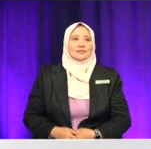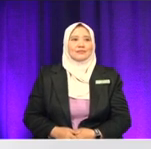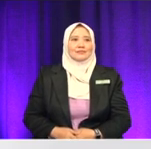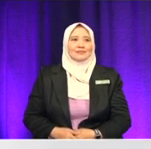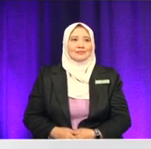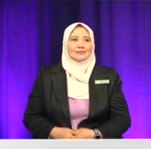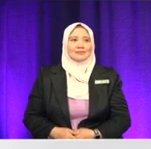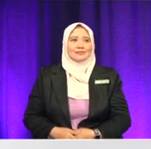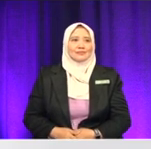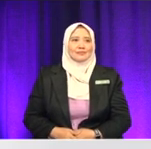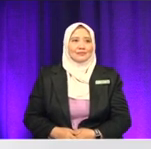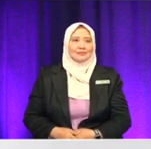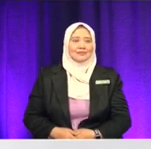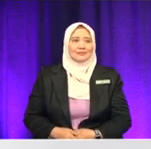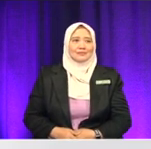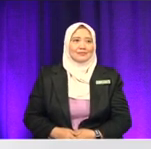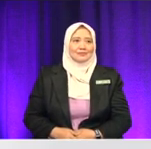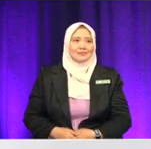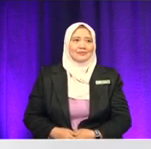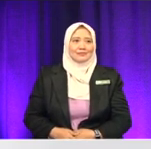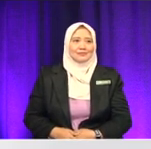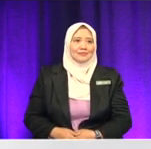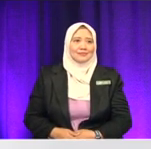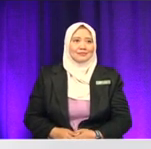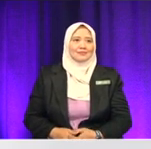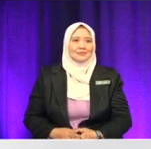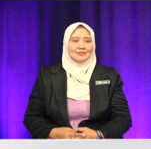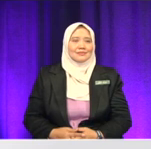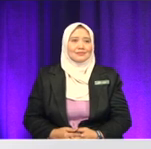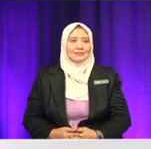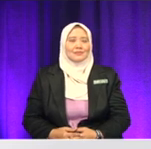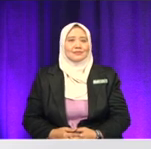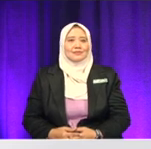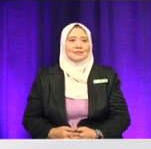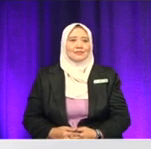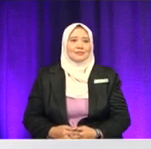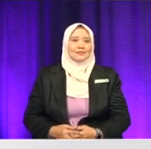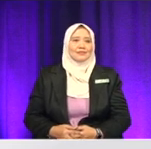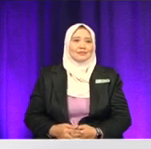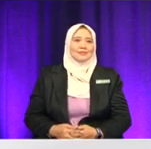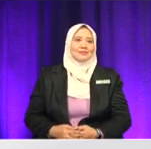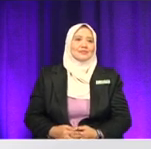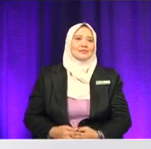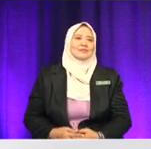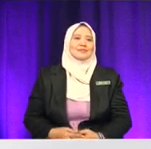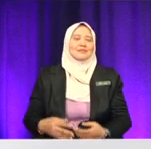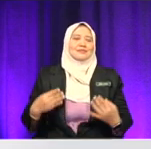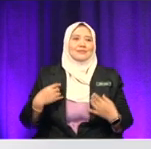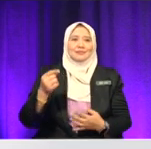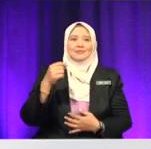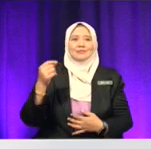main, Abbas. Happy-nya jawapan. Si ada lukisan. Balkis, mentang-mentang confidence, si ada lukis